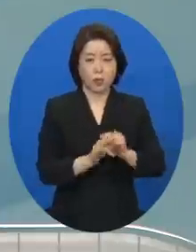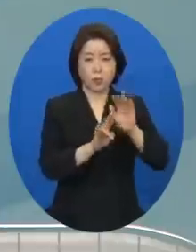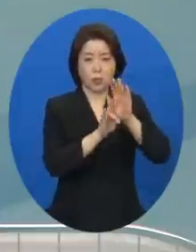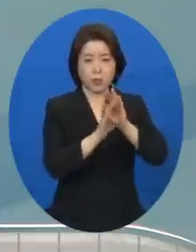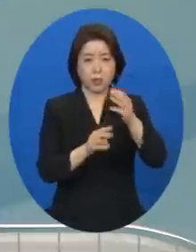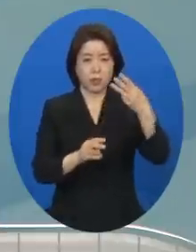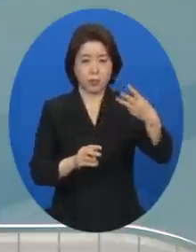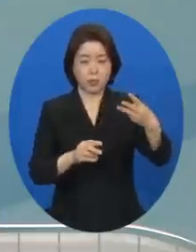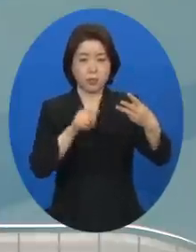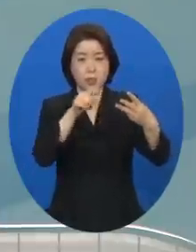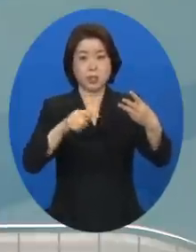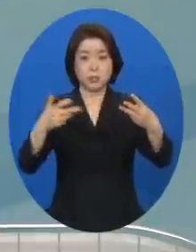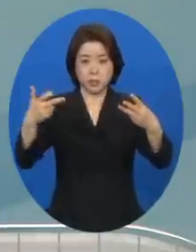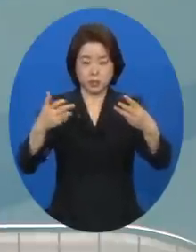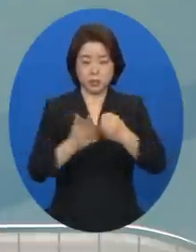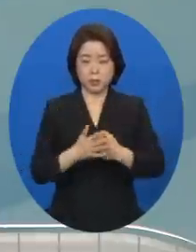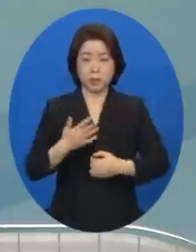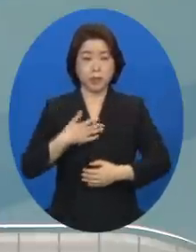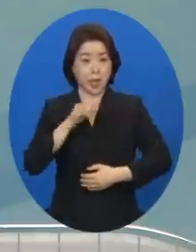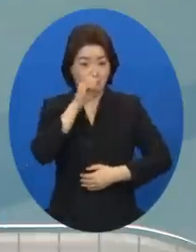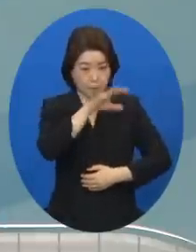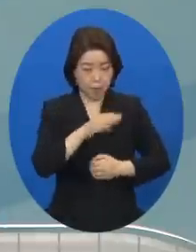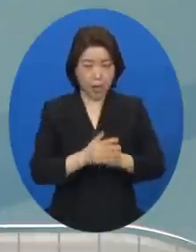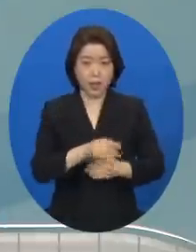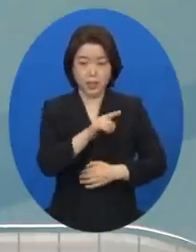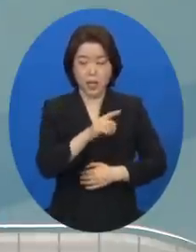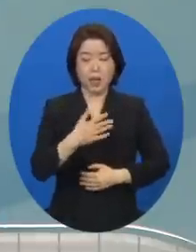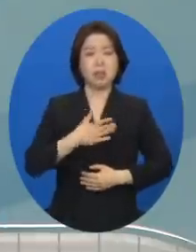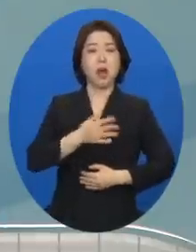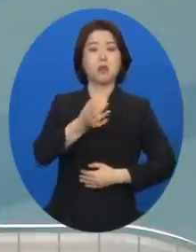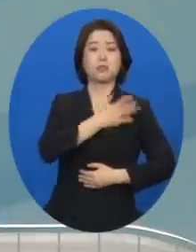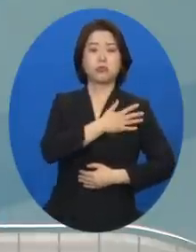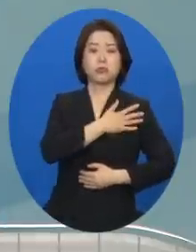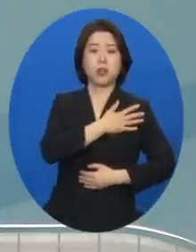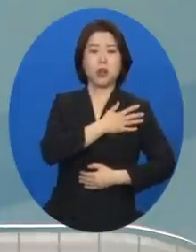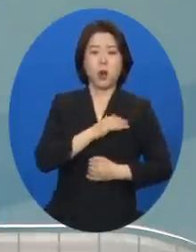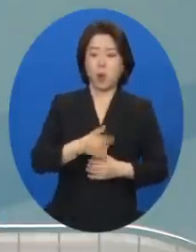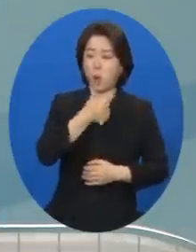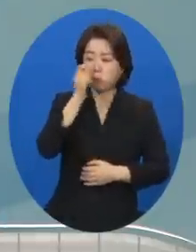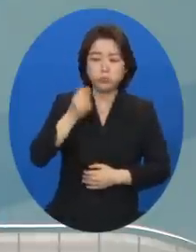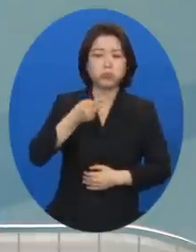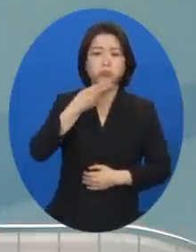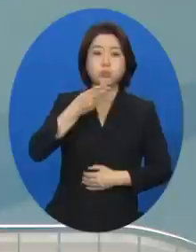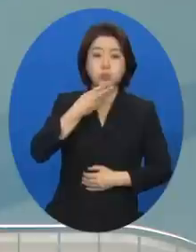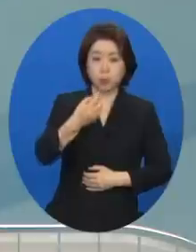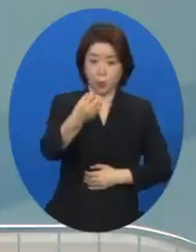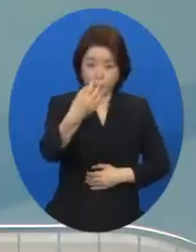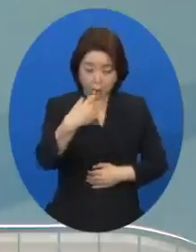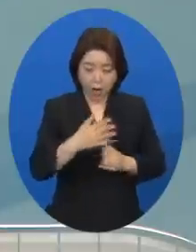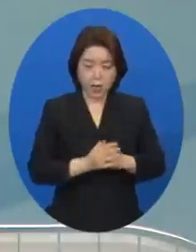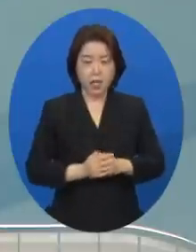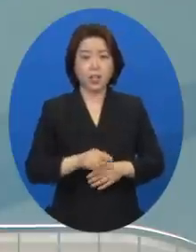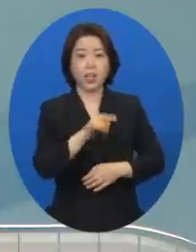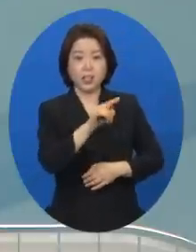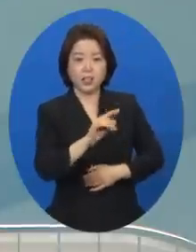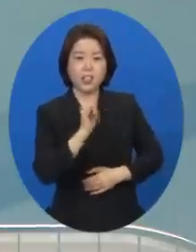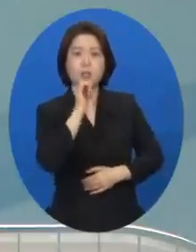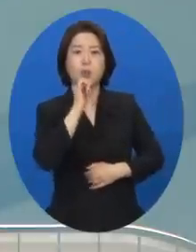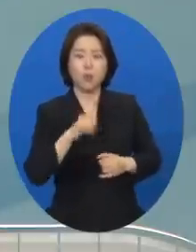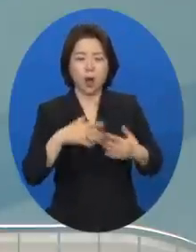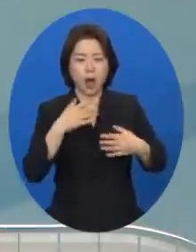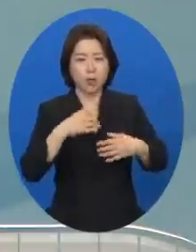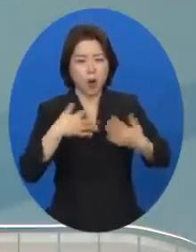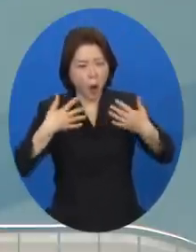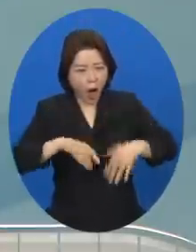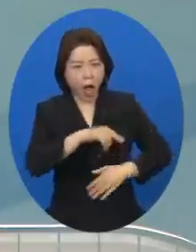17절에 이렇게 말씀합니다 내가 말하기를 나는 부자라 부여하여 부족한 것이 없다 하나 네 곤고한 것과 가련한 것과 가난한